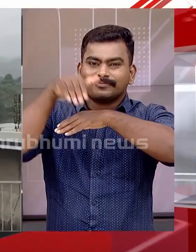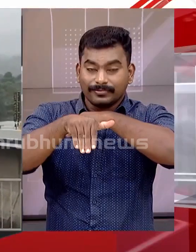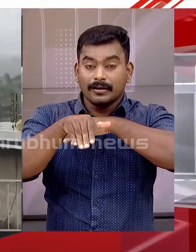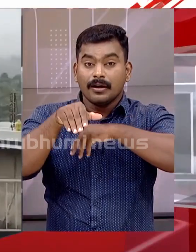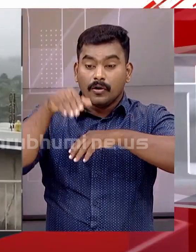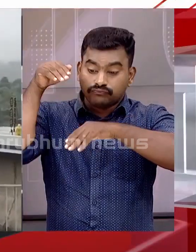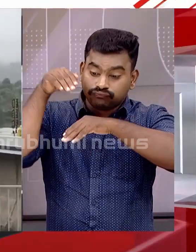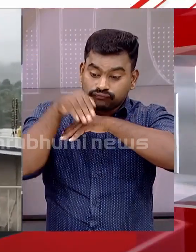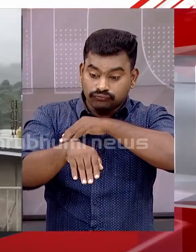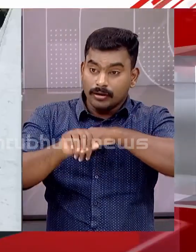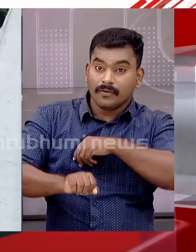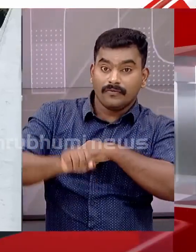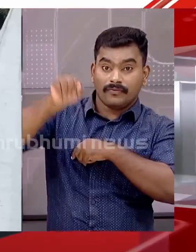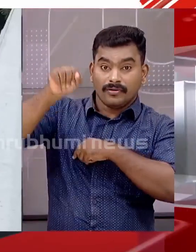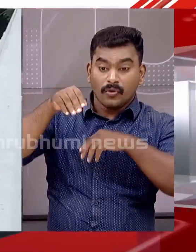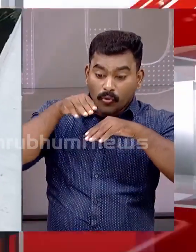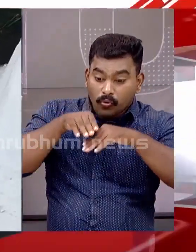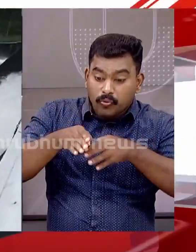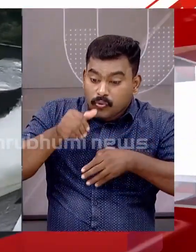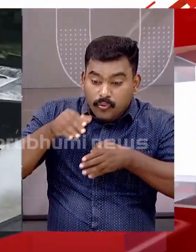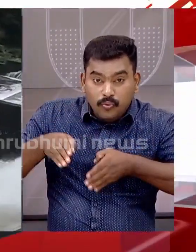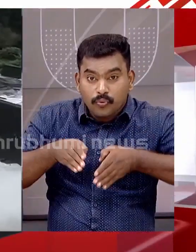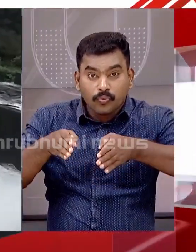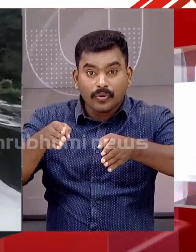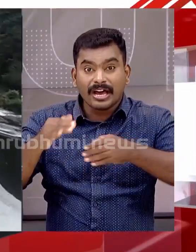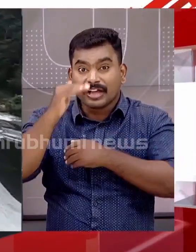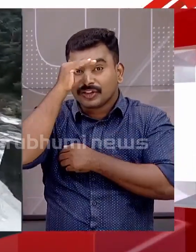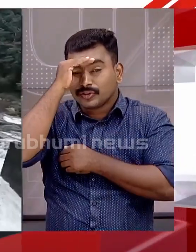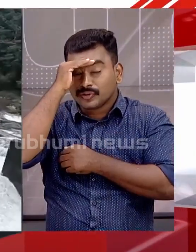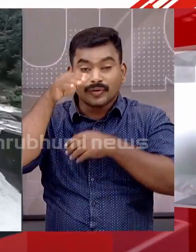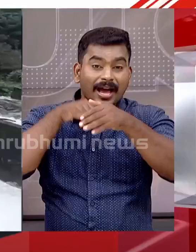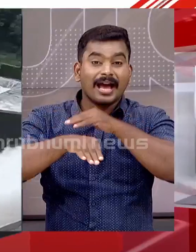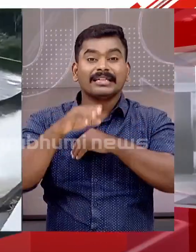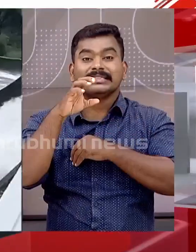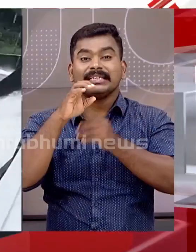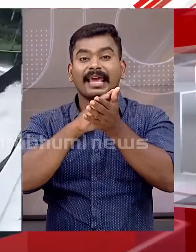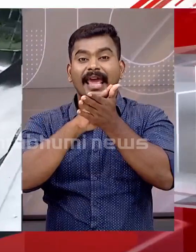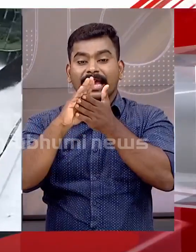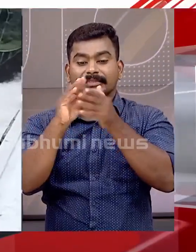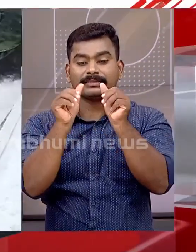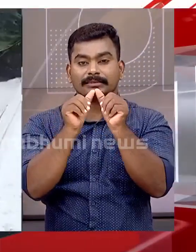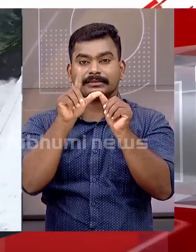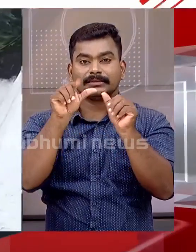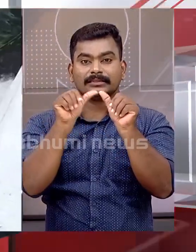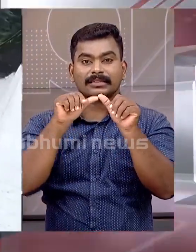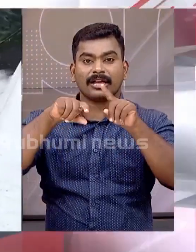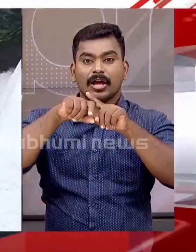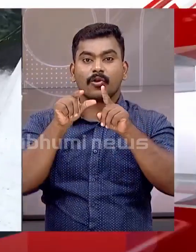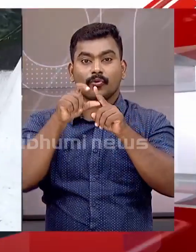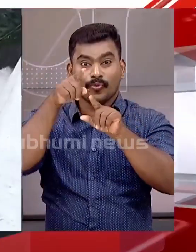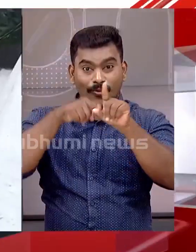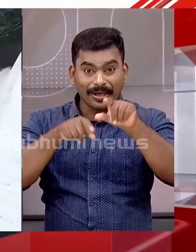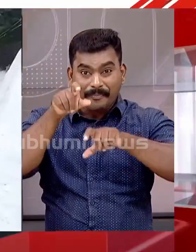ശക്തമായ നീരൊഴുക്ക് ഡാമിലേക്കുണ്ട്. ഇതിനെ തുടർന്നാണ് പെരിങ്ങൽക്കുത്ത് ഡാമിലെ രണ്ട് ഷട്ടറുകൾ തുറന്നിരിക്കുന്നത്. ആദ്യം ഒരു ഷട്ടർ രാവിലെ